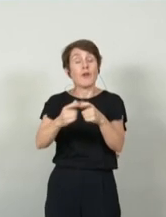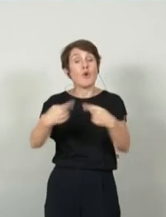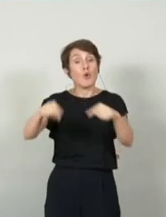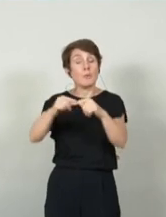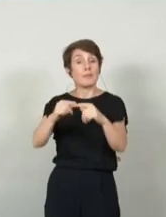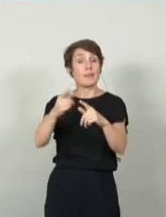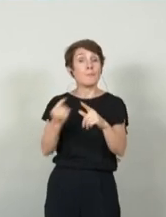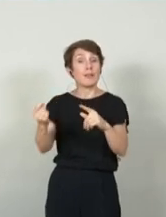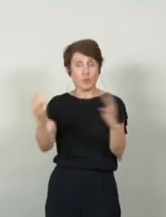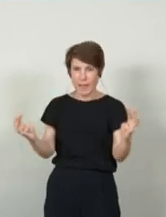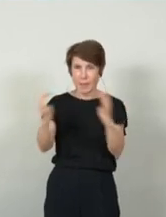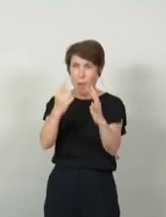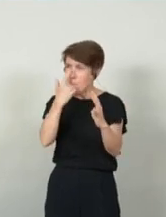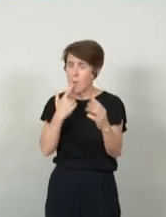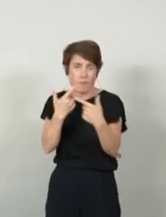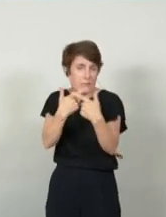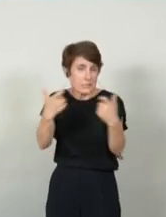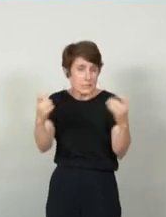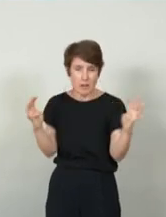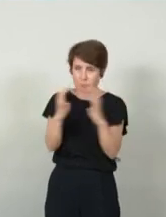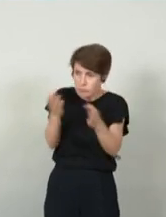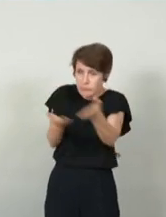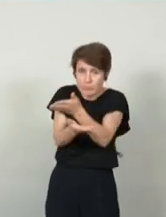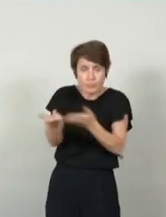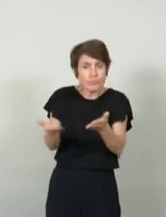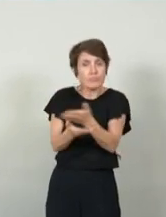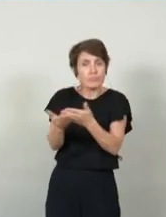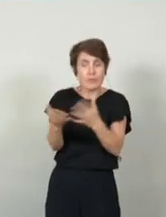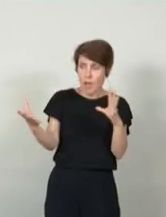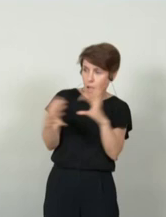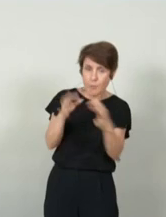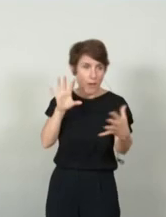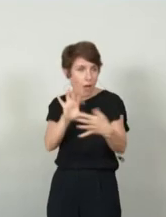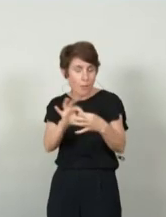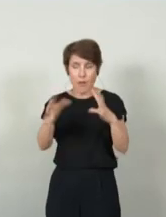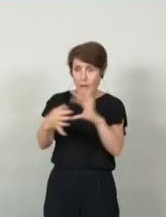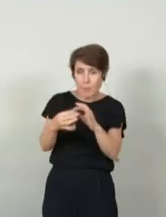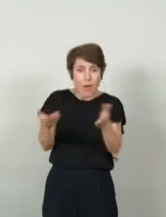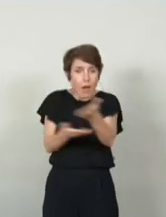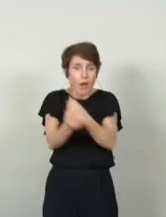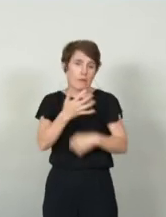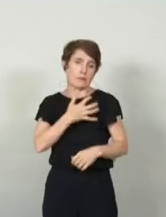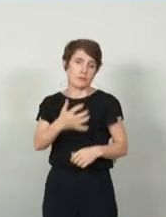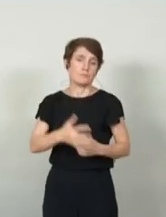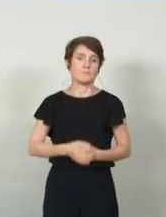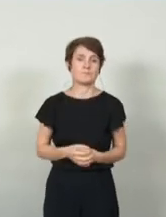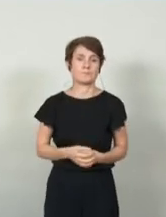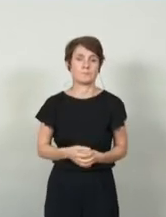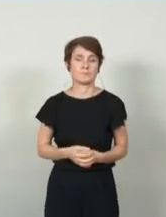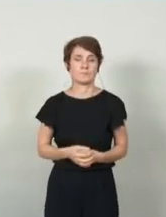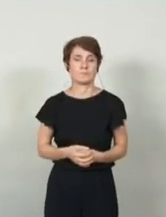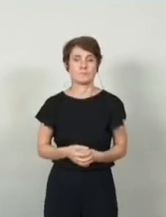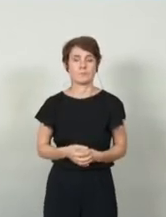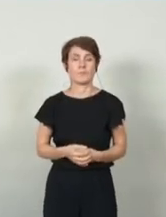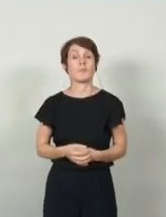diversité d'acteurs mais aussi de mettre en relation et de provoquer de grandes rencontres c'était en même temps